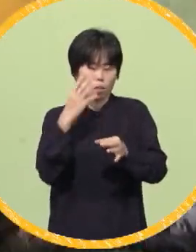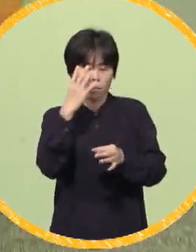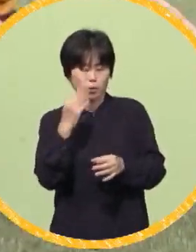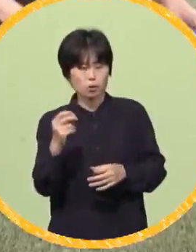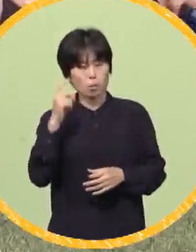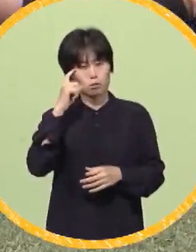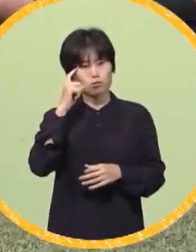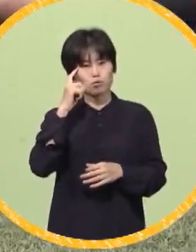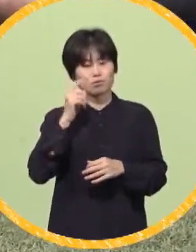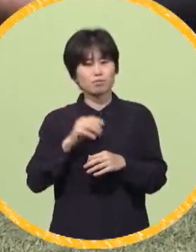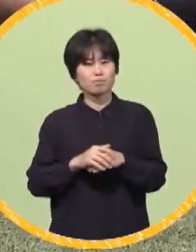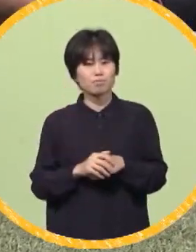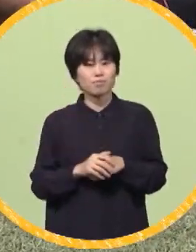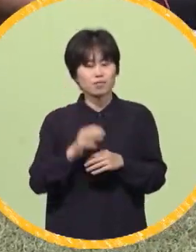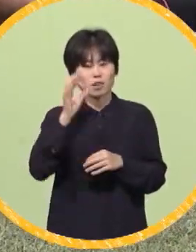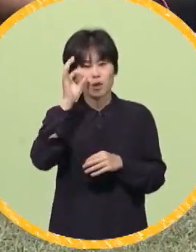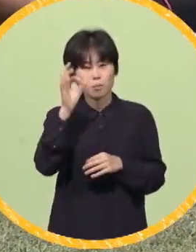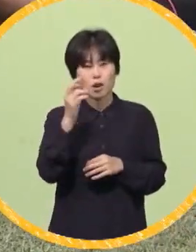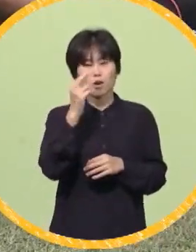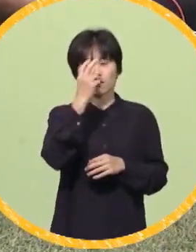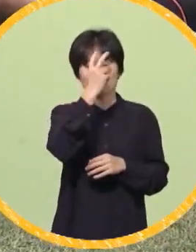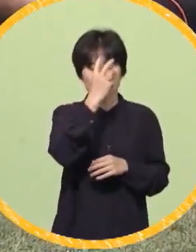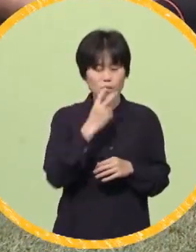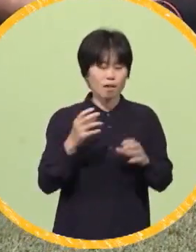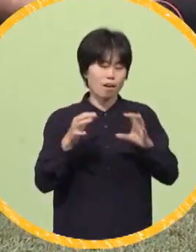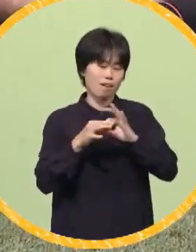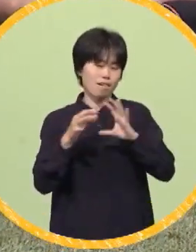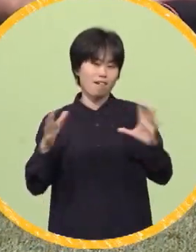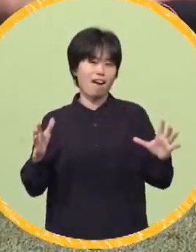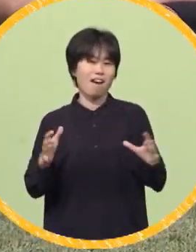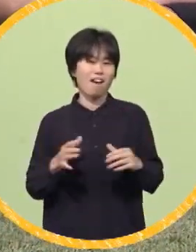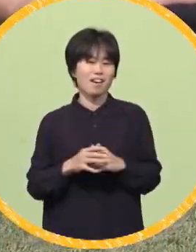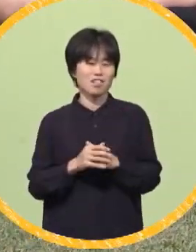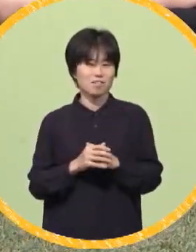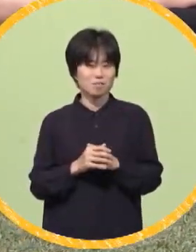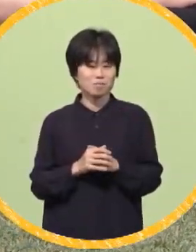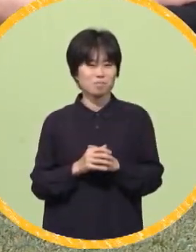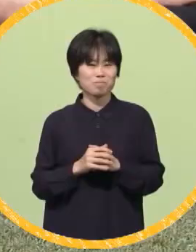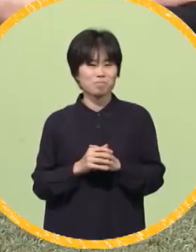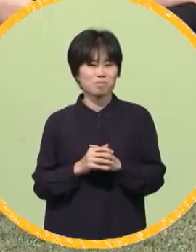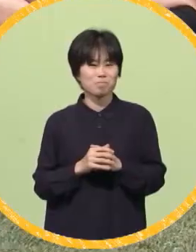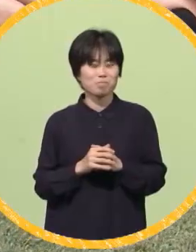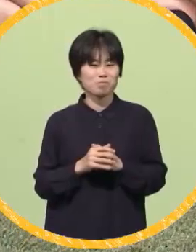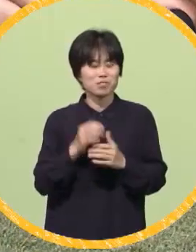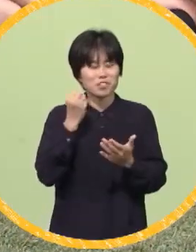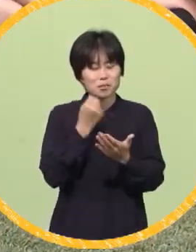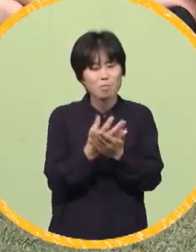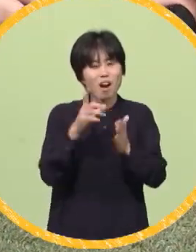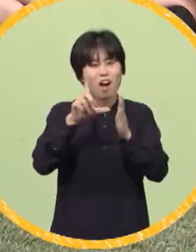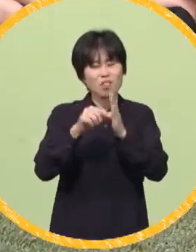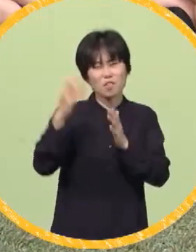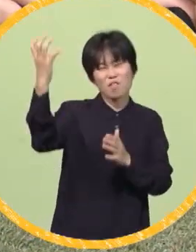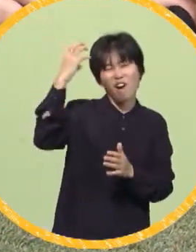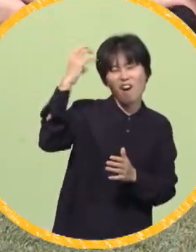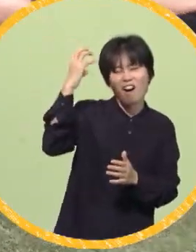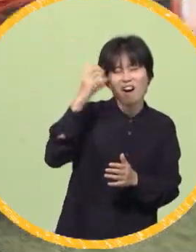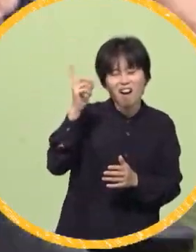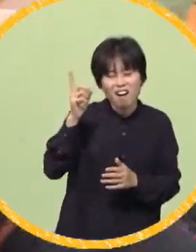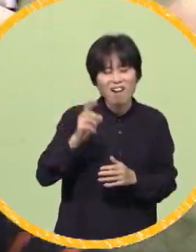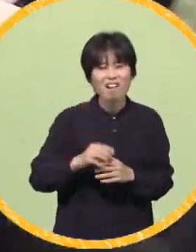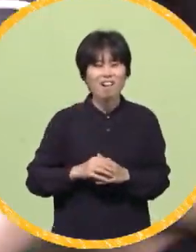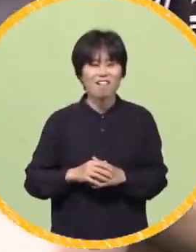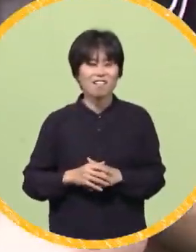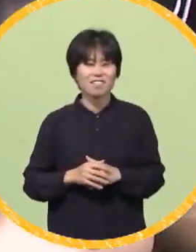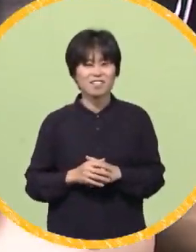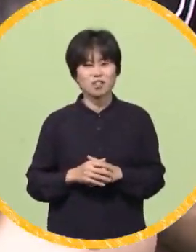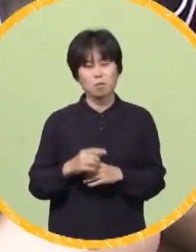どうですか、やっぱりもう関係ないもんですか、見える見えないっていうの、 関係ないです、結構あの取れないとふざけんなって言われます、 すごい言ってましたもんね